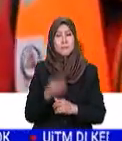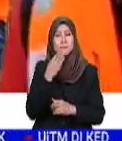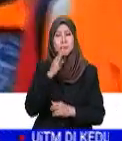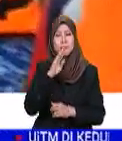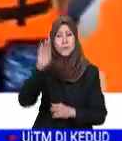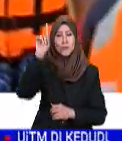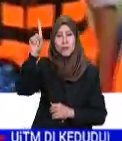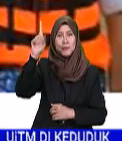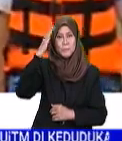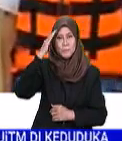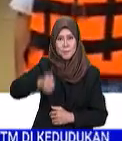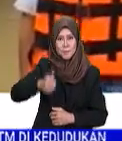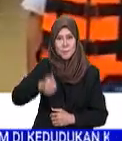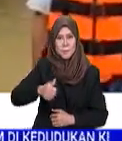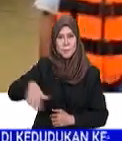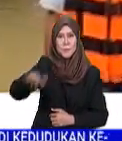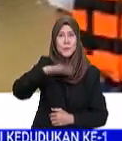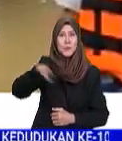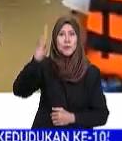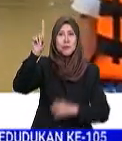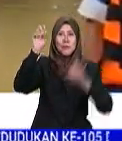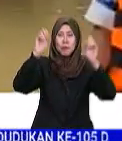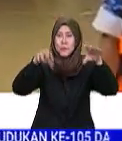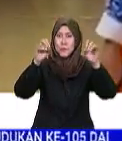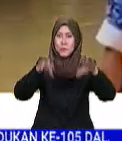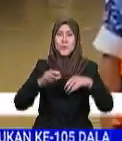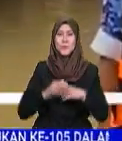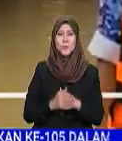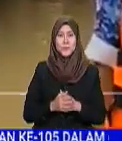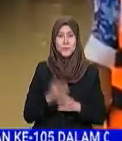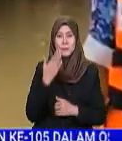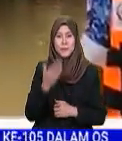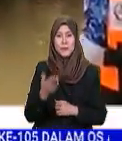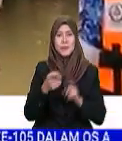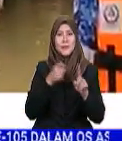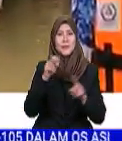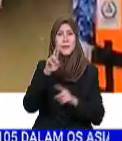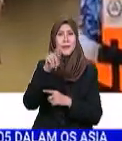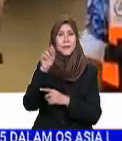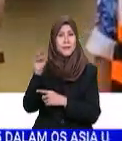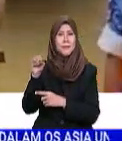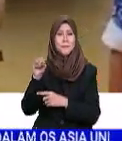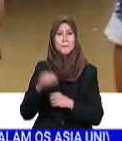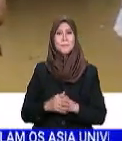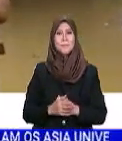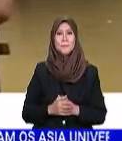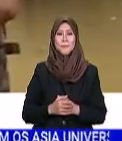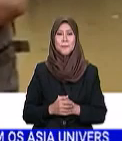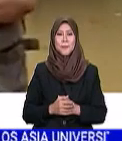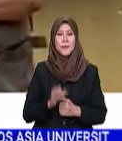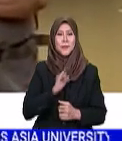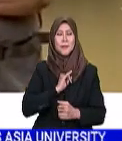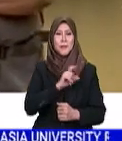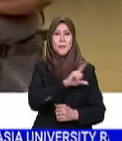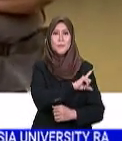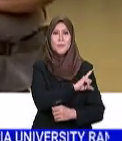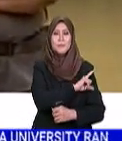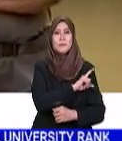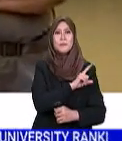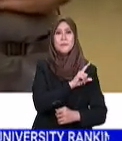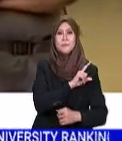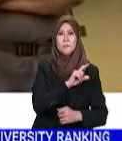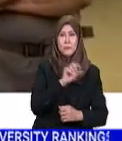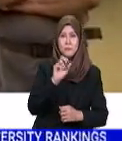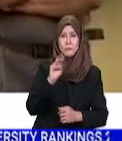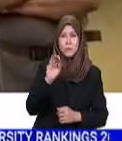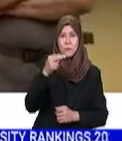bismillahirrahmanirrahim. Assalamualaikum warahmatullahi wabarakatuh. Terima kasih tuan daripada RTM. Jadi saya Lieutenant Pertahanan Awam Muhammad Hilmi